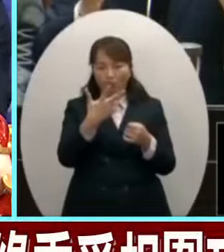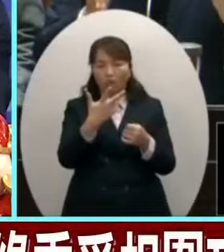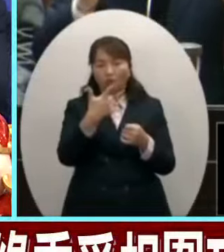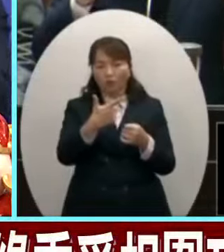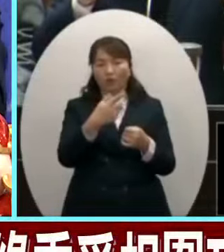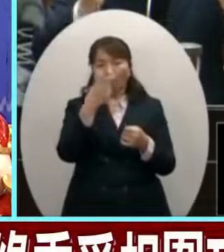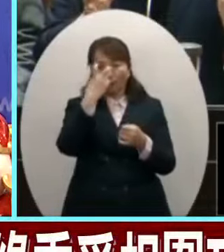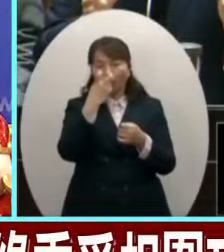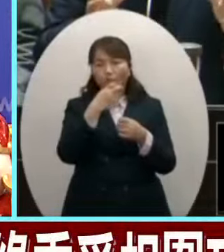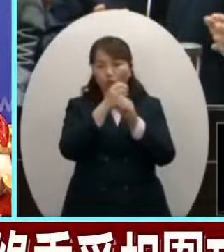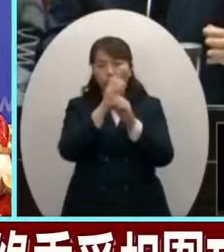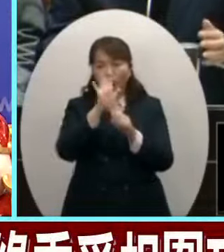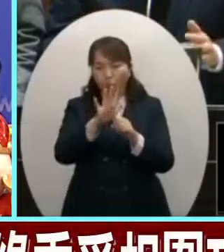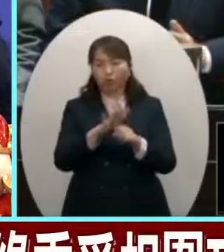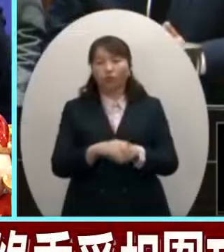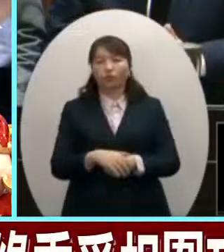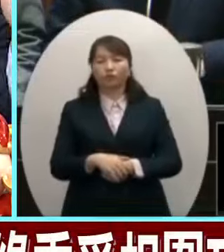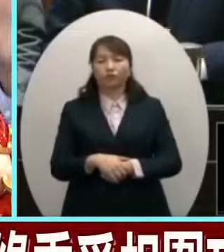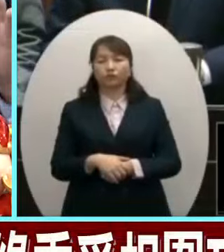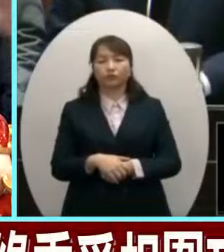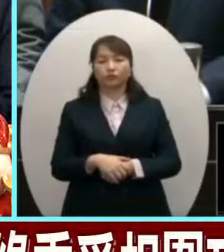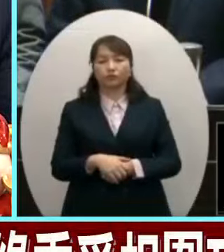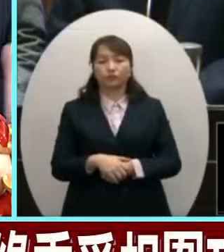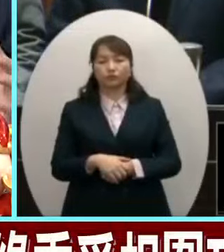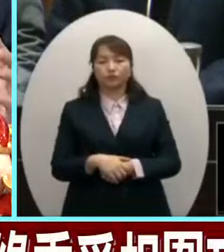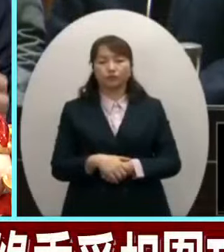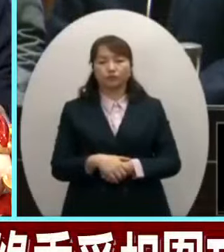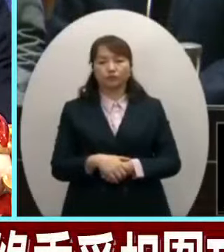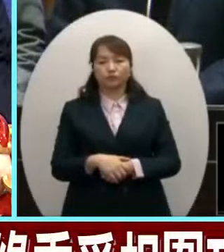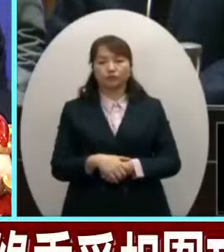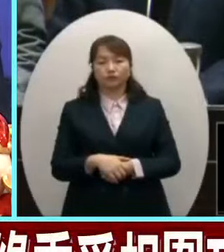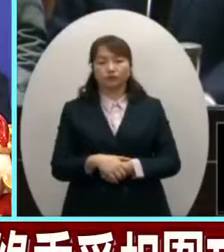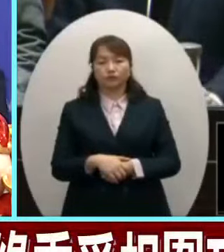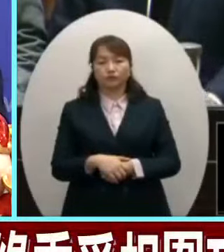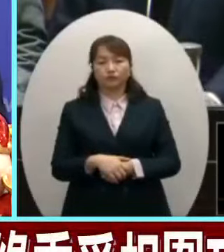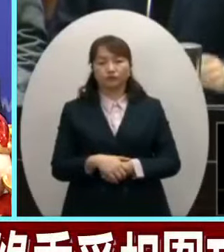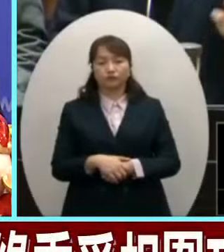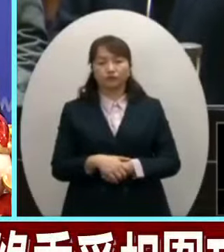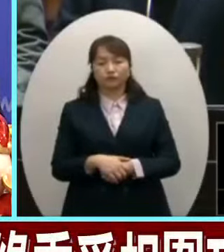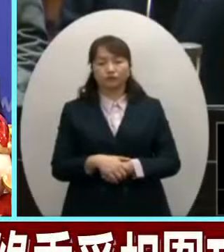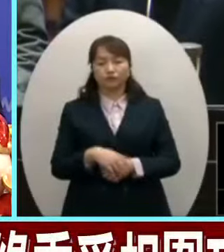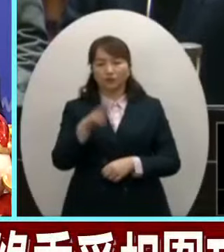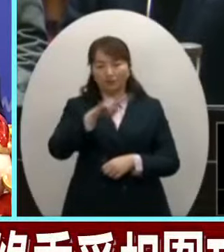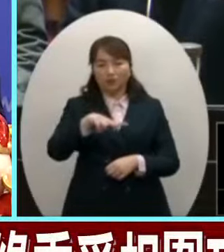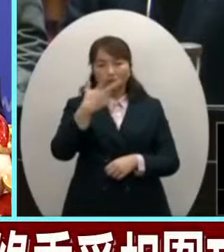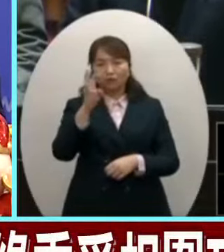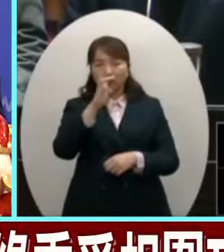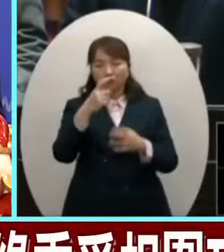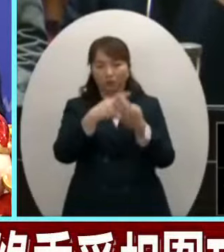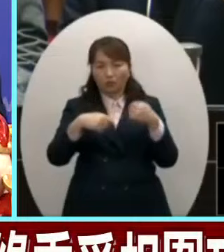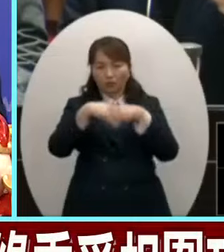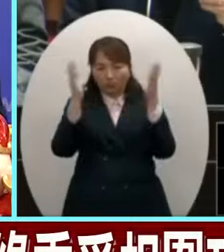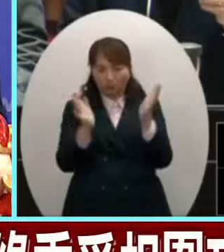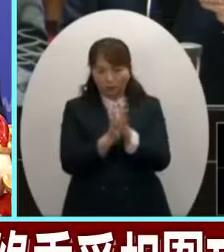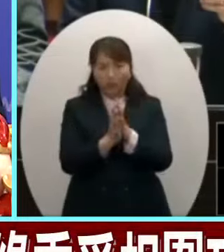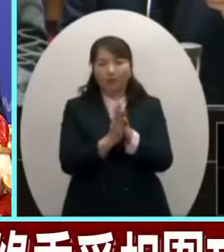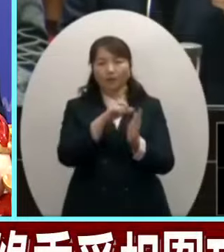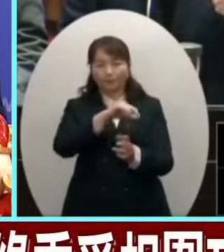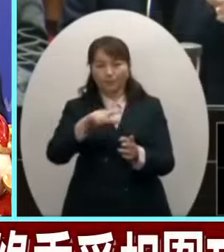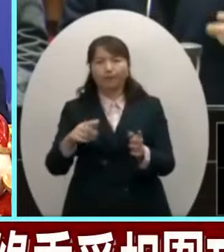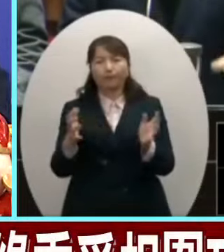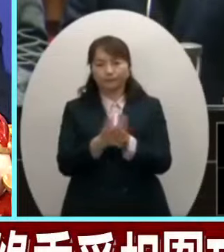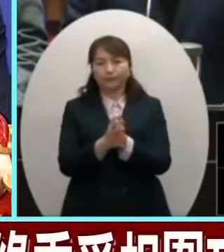状了？从苏贞昌开始到陈建仁都是这个形状，不就是你们许淑华们把宠坏的吗？